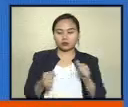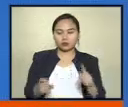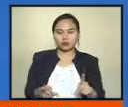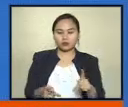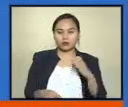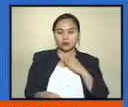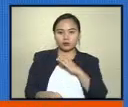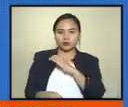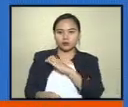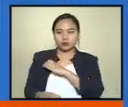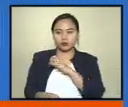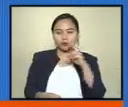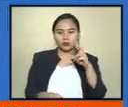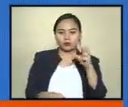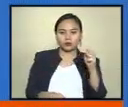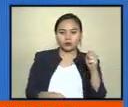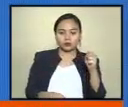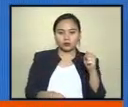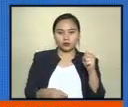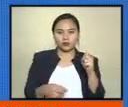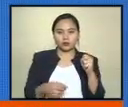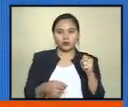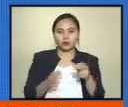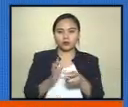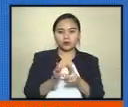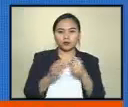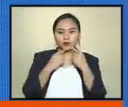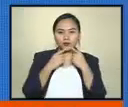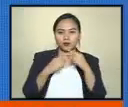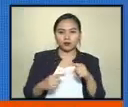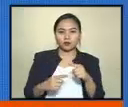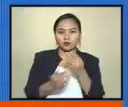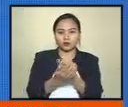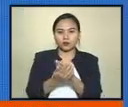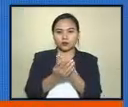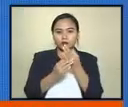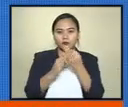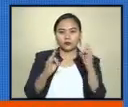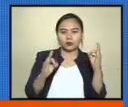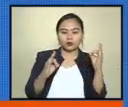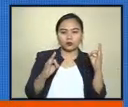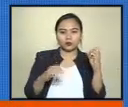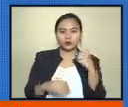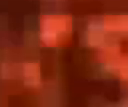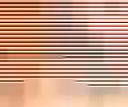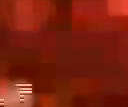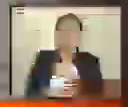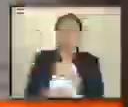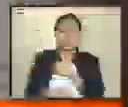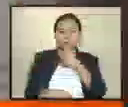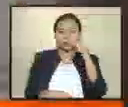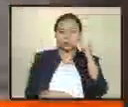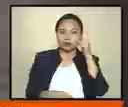Inaprubahan na ng komite sa US Senate ang resolusyong humihiling sa pagpapalaya kay Senadora Leila De Lima.